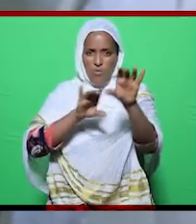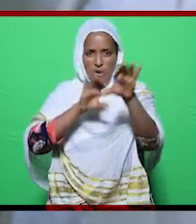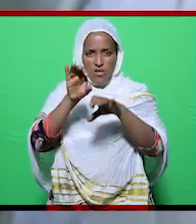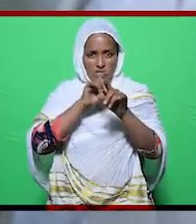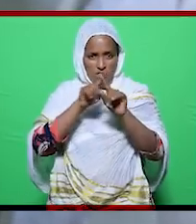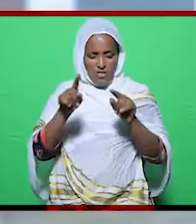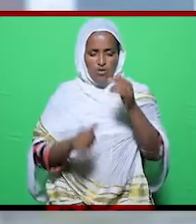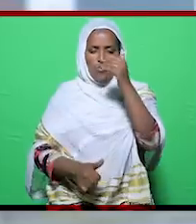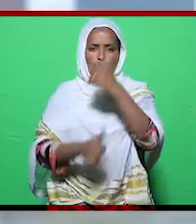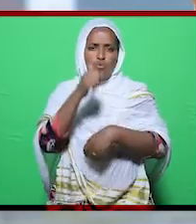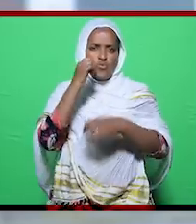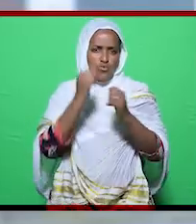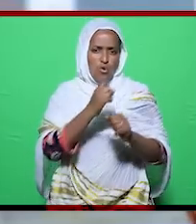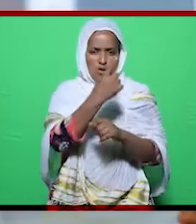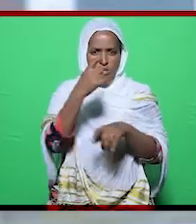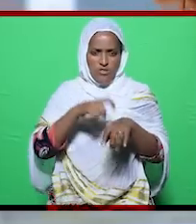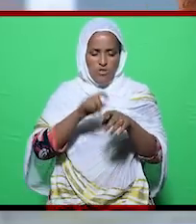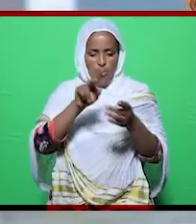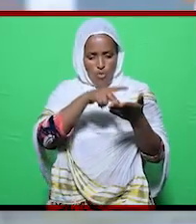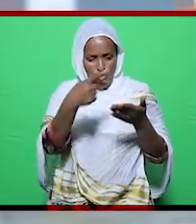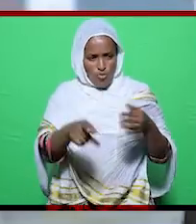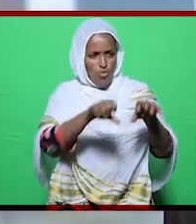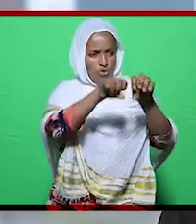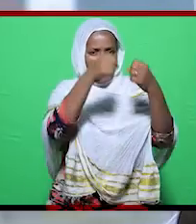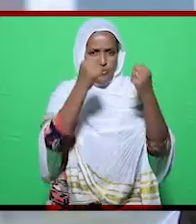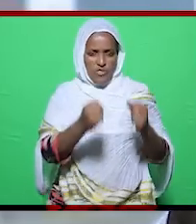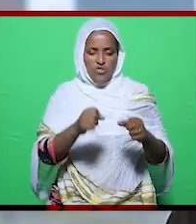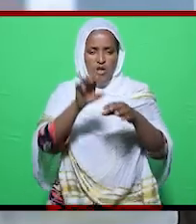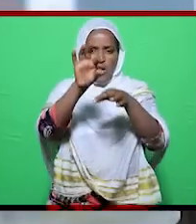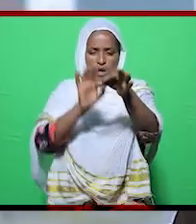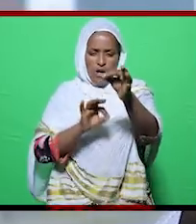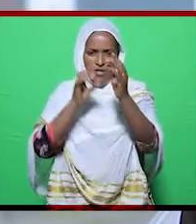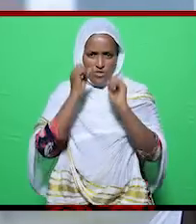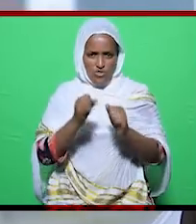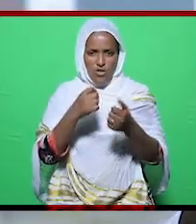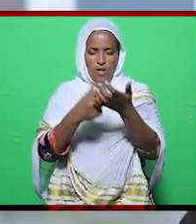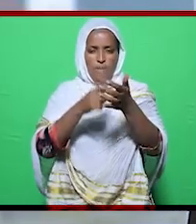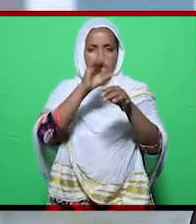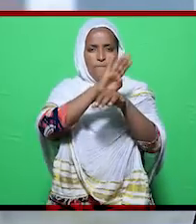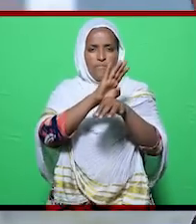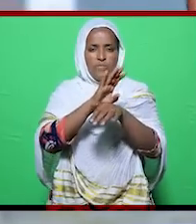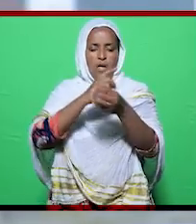እግዚአብሔር የምንጠቀማቸው ነገሮች ይኖራሉ ለጸሎት ሰዓታችን። ነገር ግን እነዛን ነገሮች